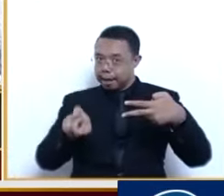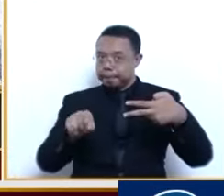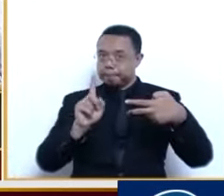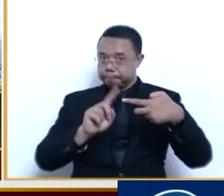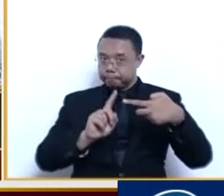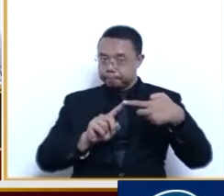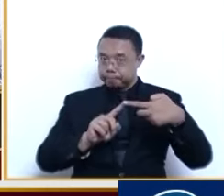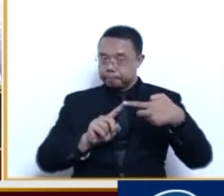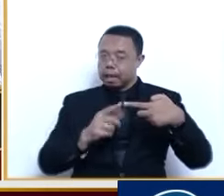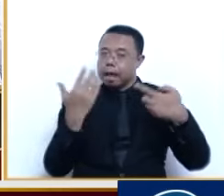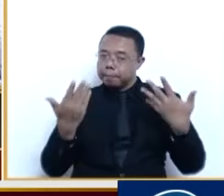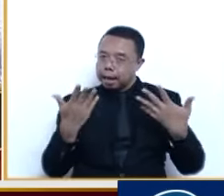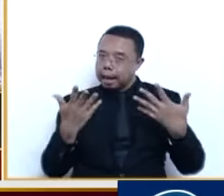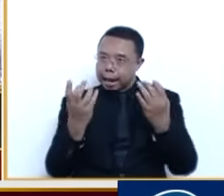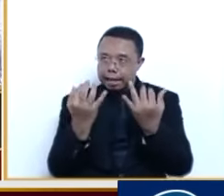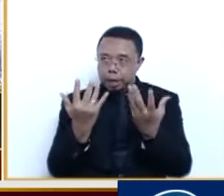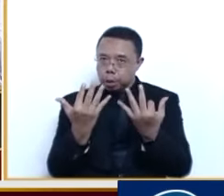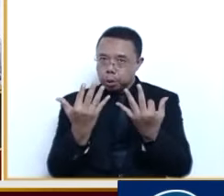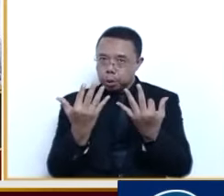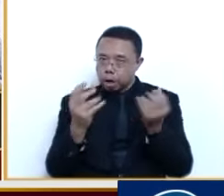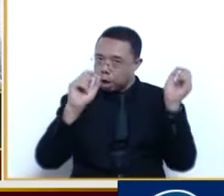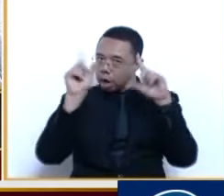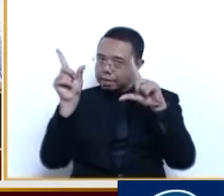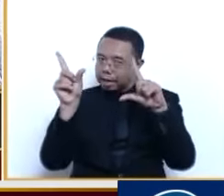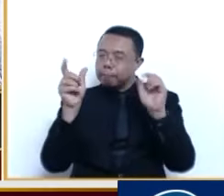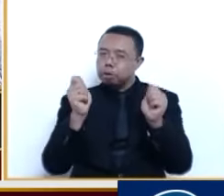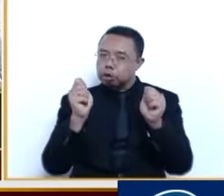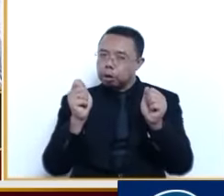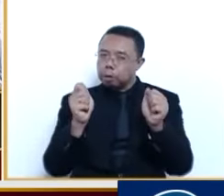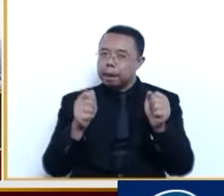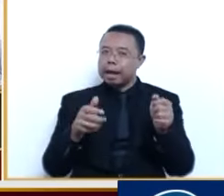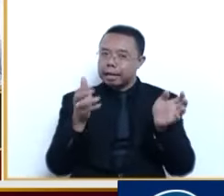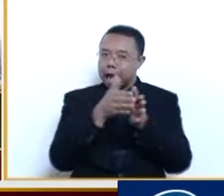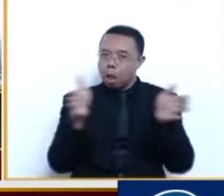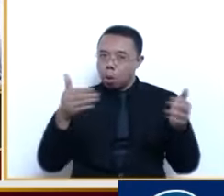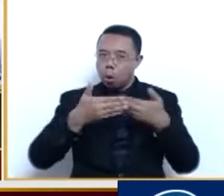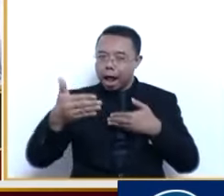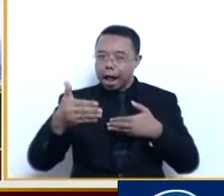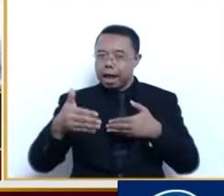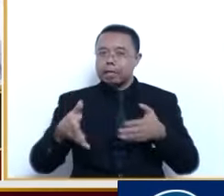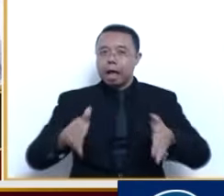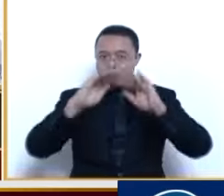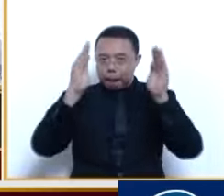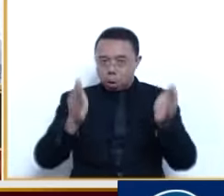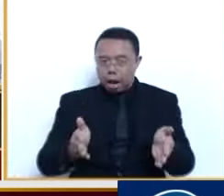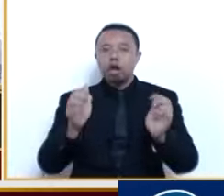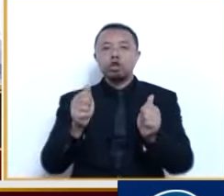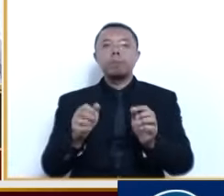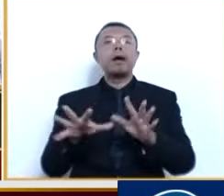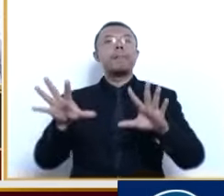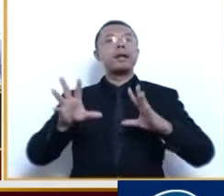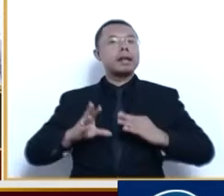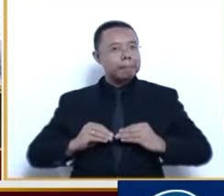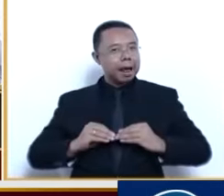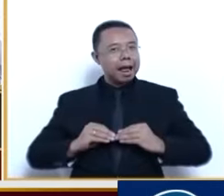tanyakan Bagaimana menghitung konsep koefisien luas bangunan untuk mengakomodasi pertumbuhan penduduk